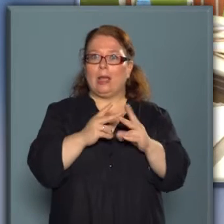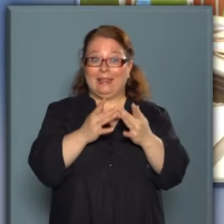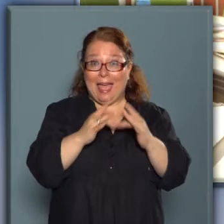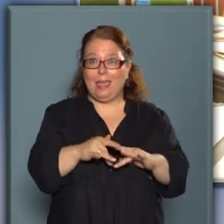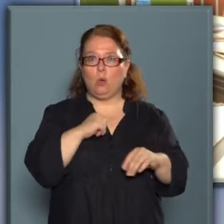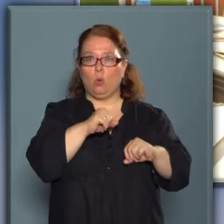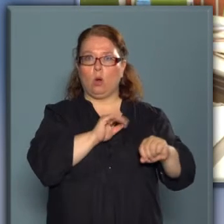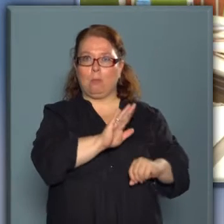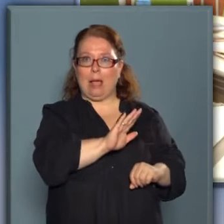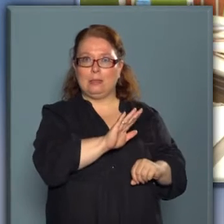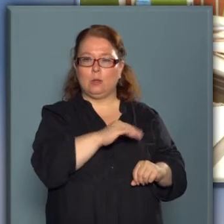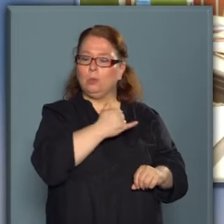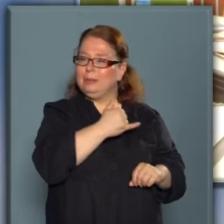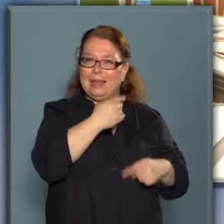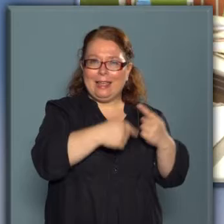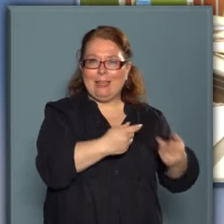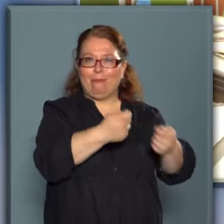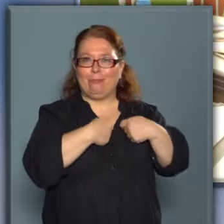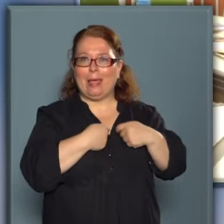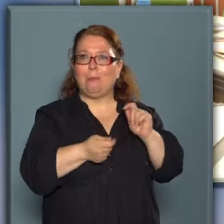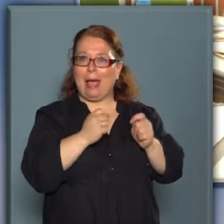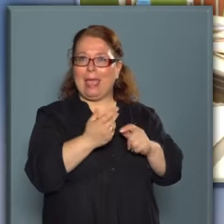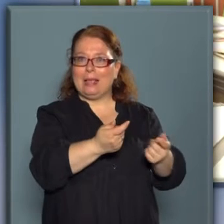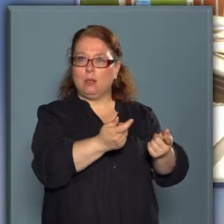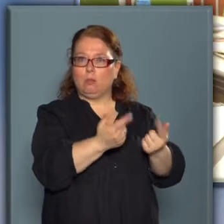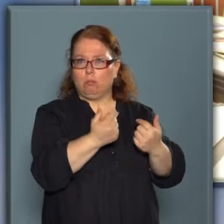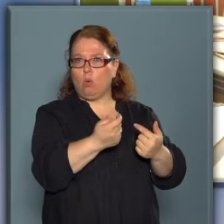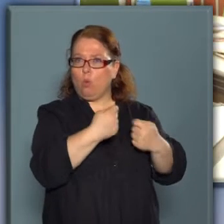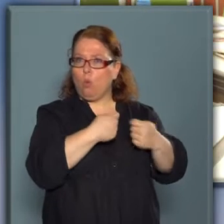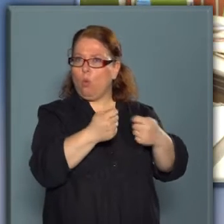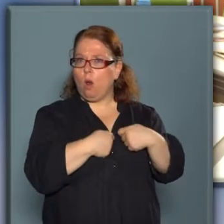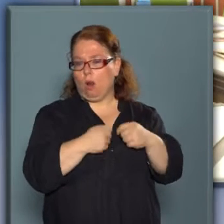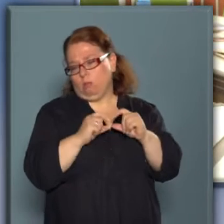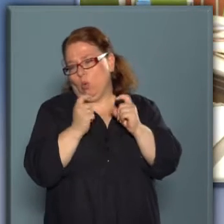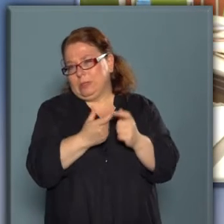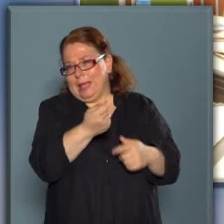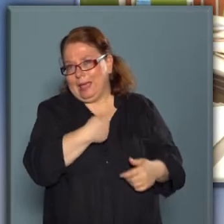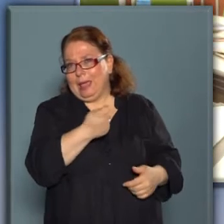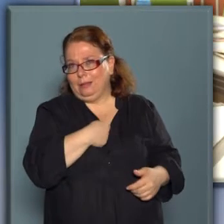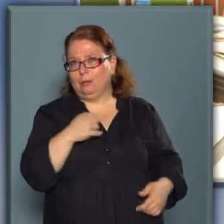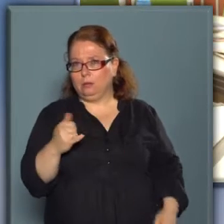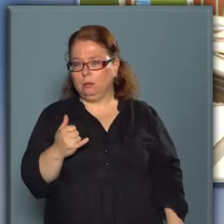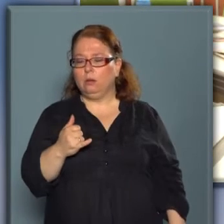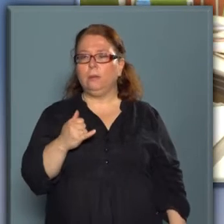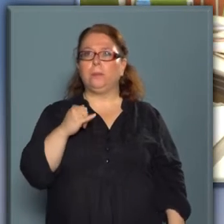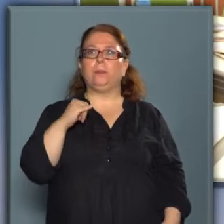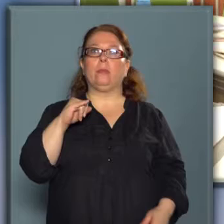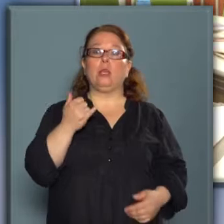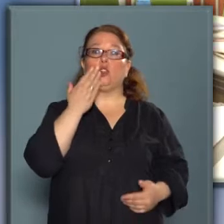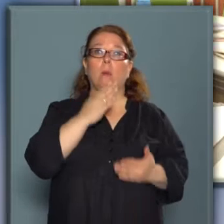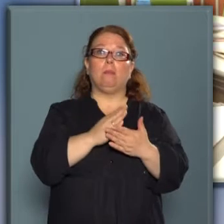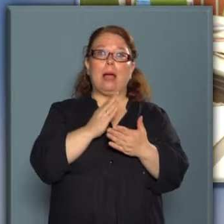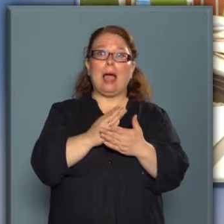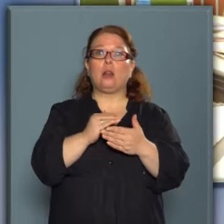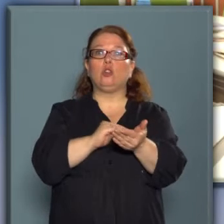helyi önkormányzat, minden évben a pályázatok útján azért kapunk bizonyos összegeket. Meg hogyha